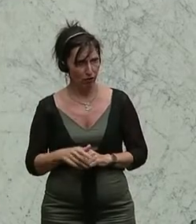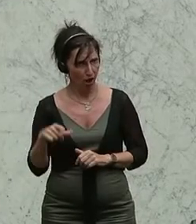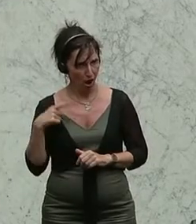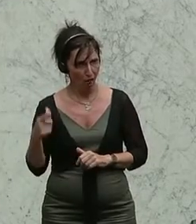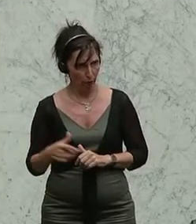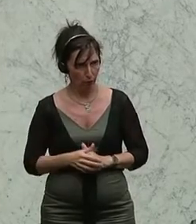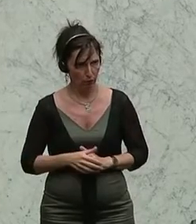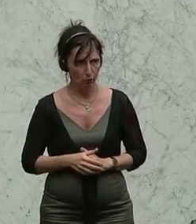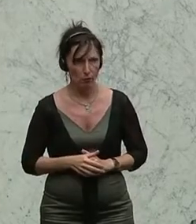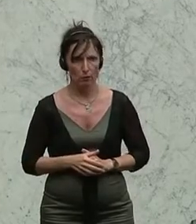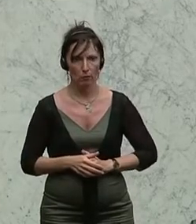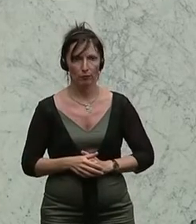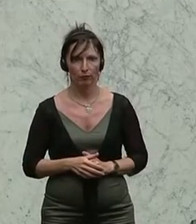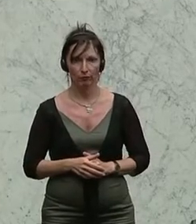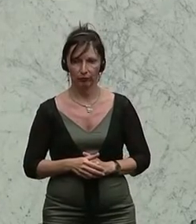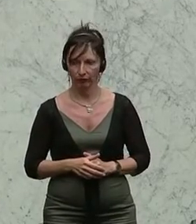sind.